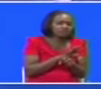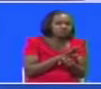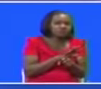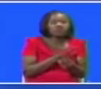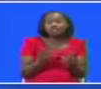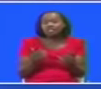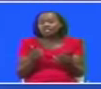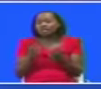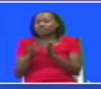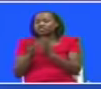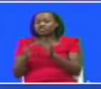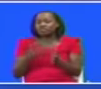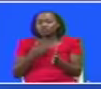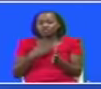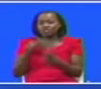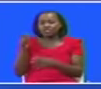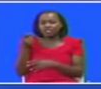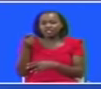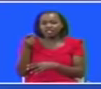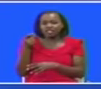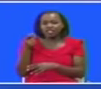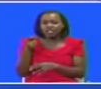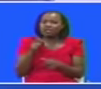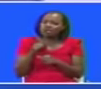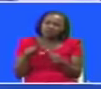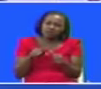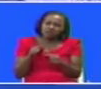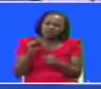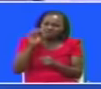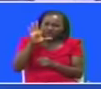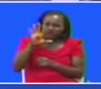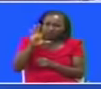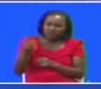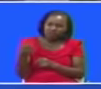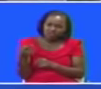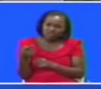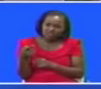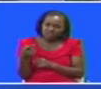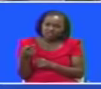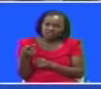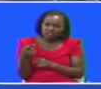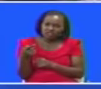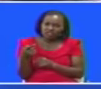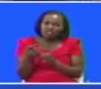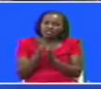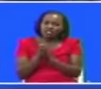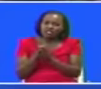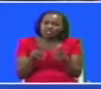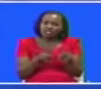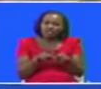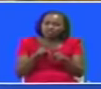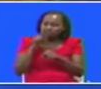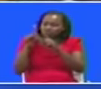sasa madaktari tulionao hapa nchini Kenya ni kama 5,000, na kulingana na takwimu ama research ambayo